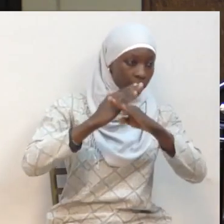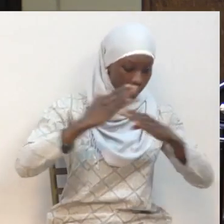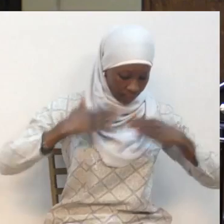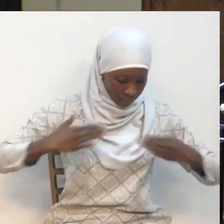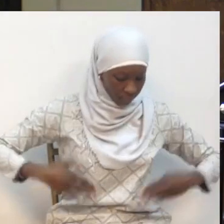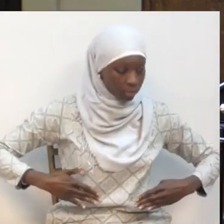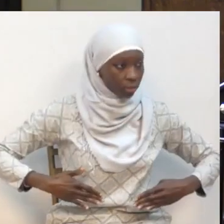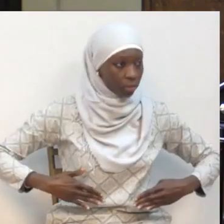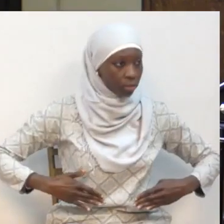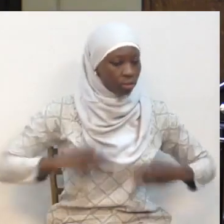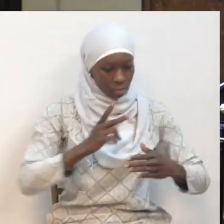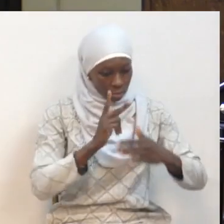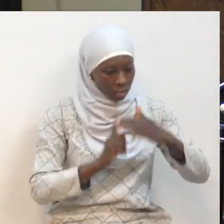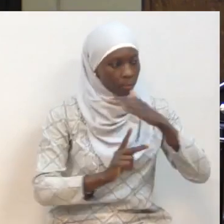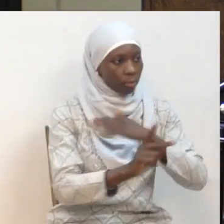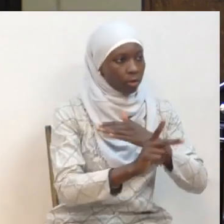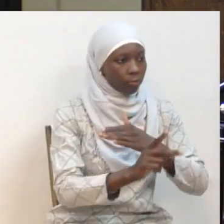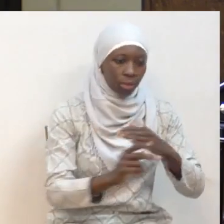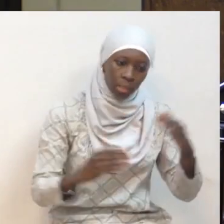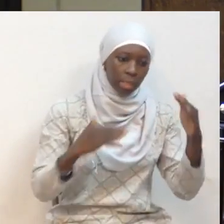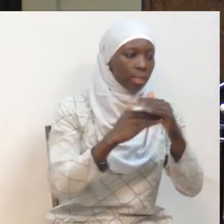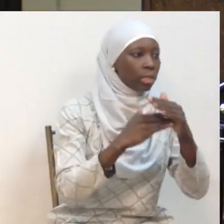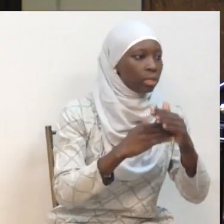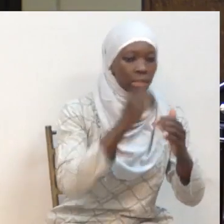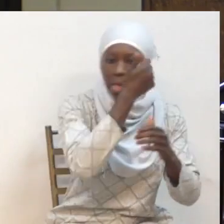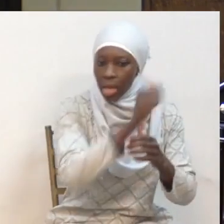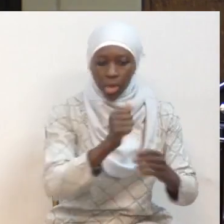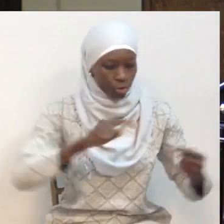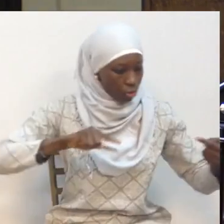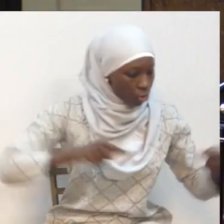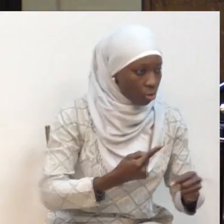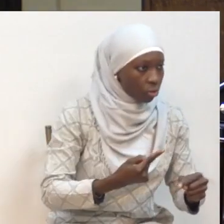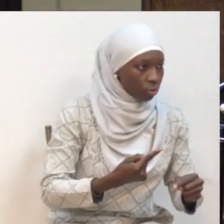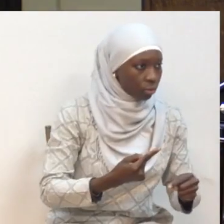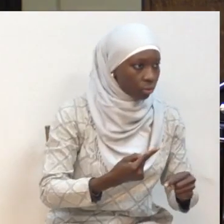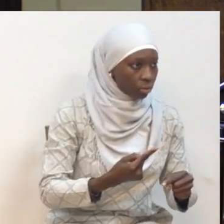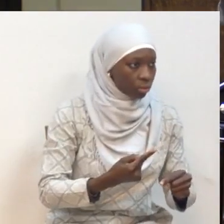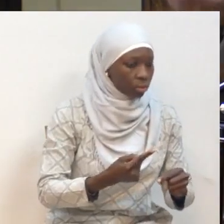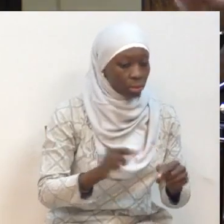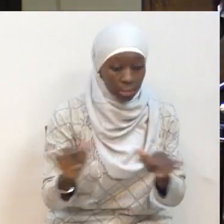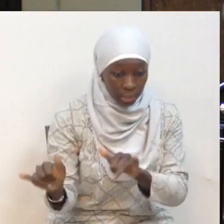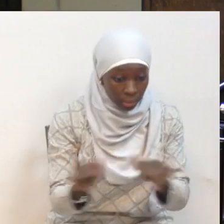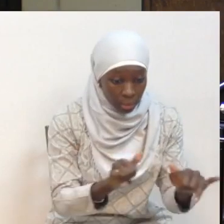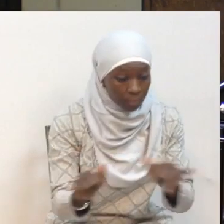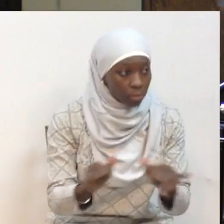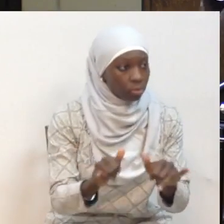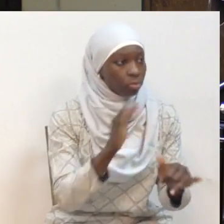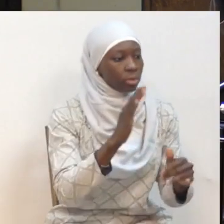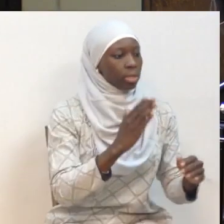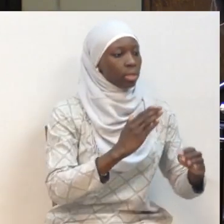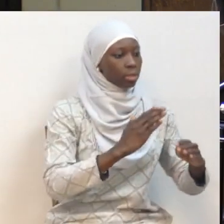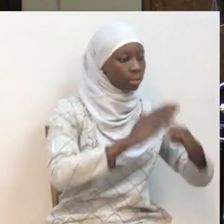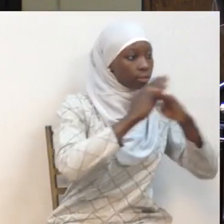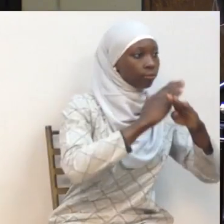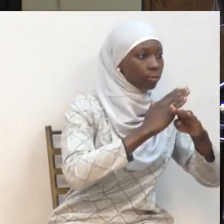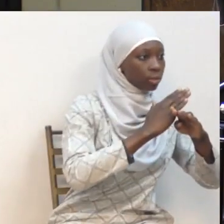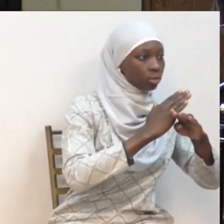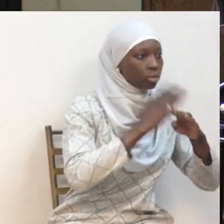ﷺ against any harm, similar to their defense of their own children and wives.